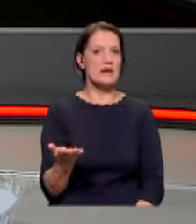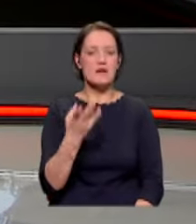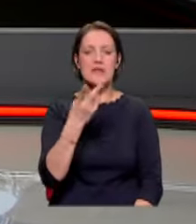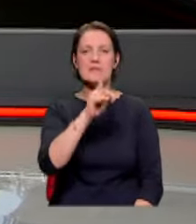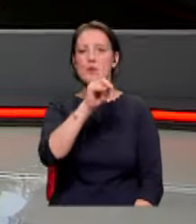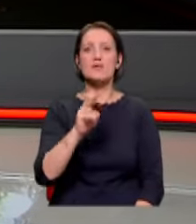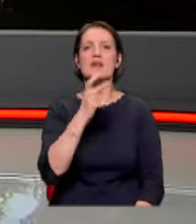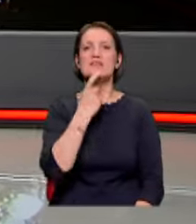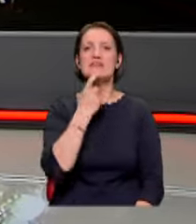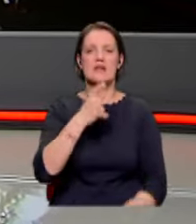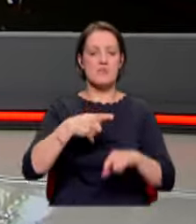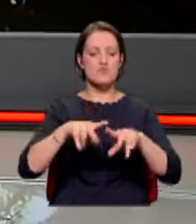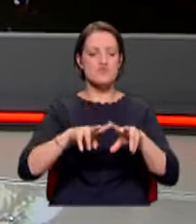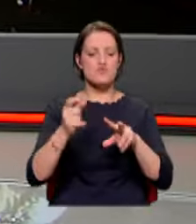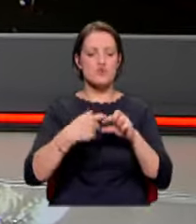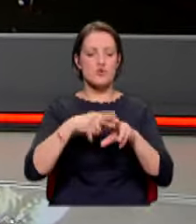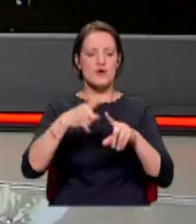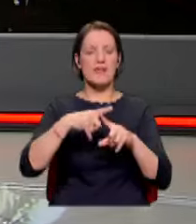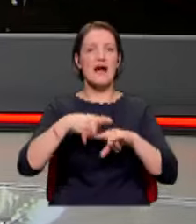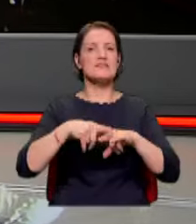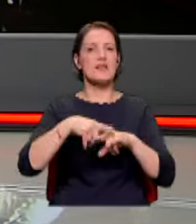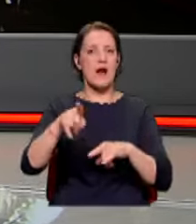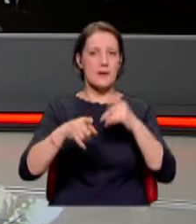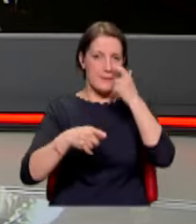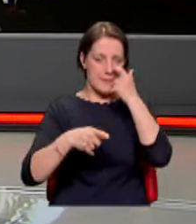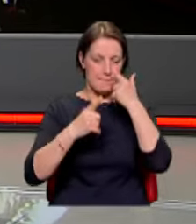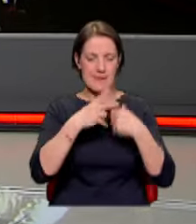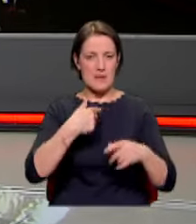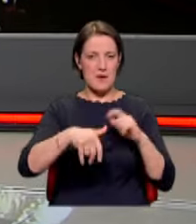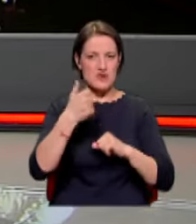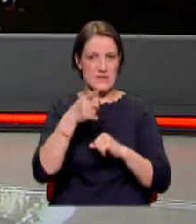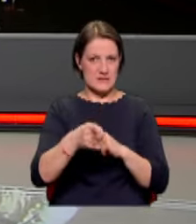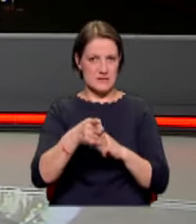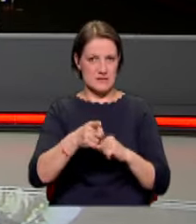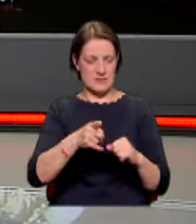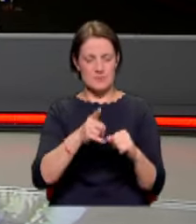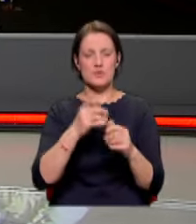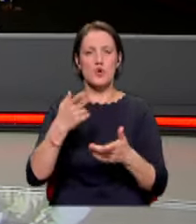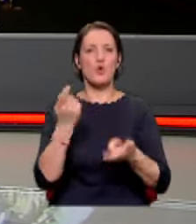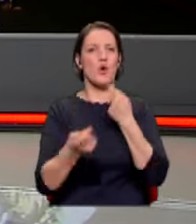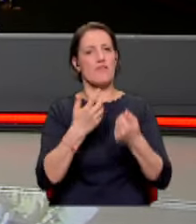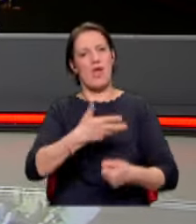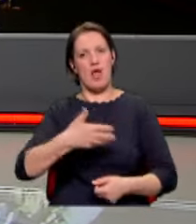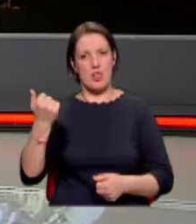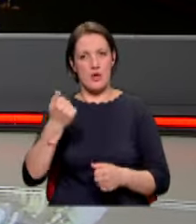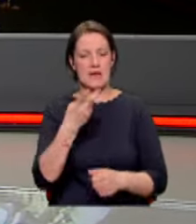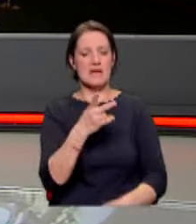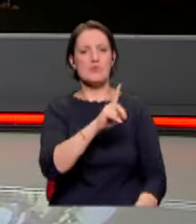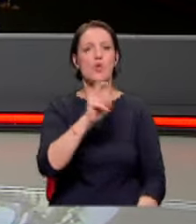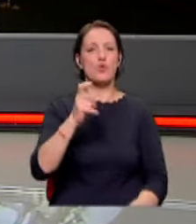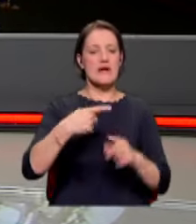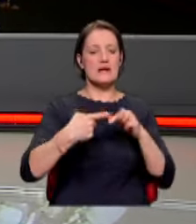2018'de Murat Hazinedar görevden alınıyor. Tahir Doğaç yerine geliyor. 2019'da Rıza